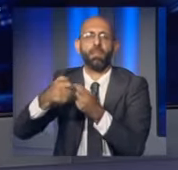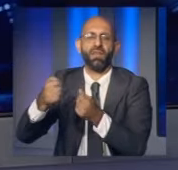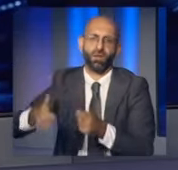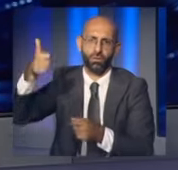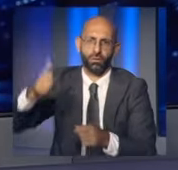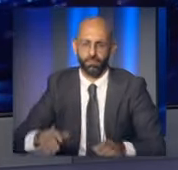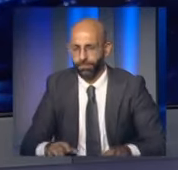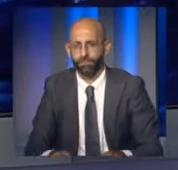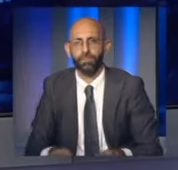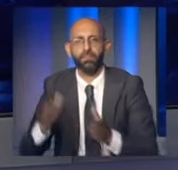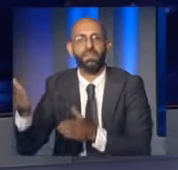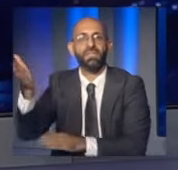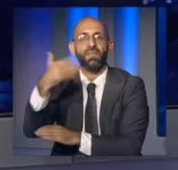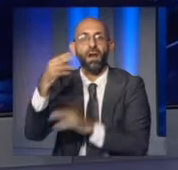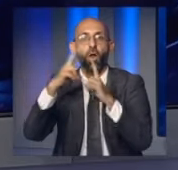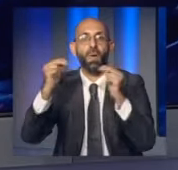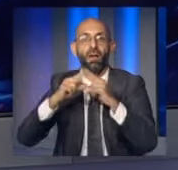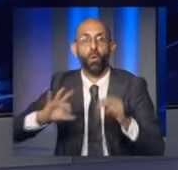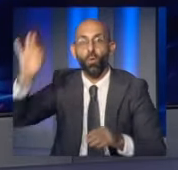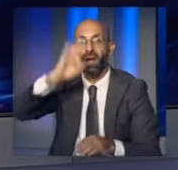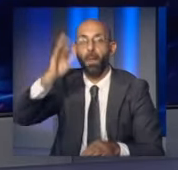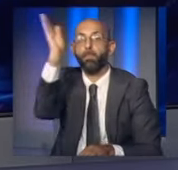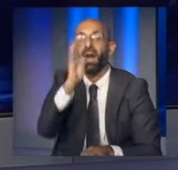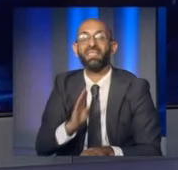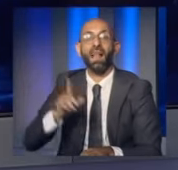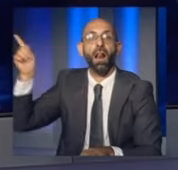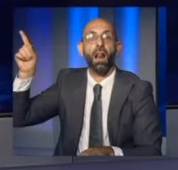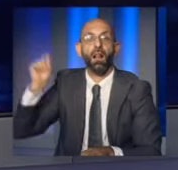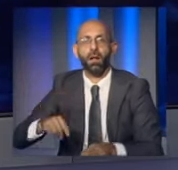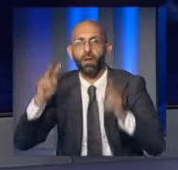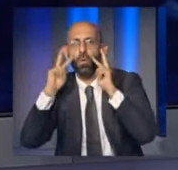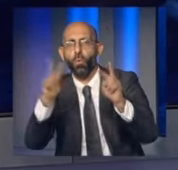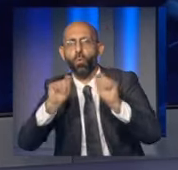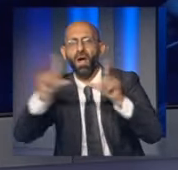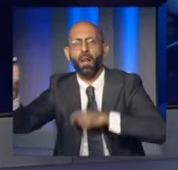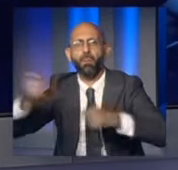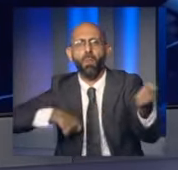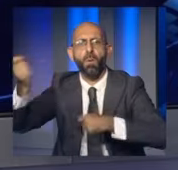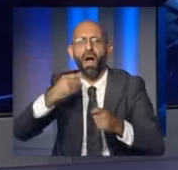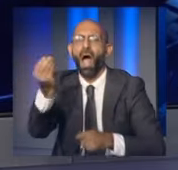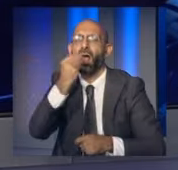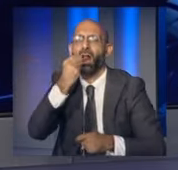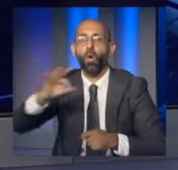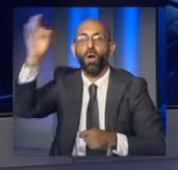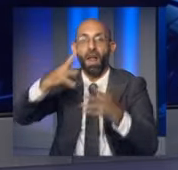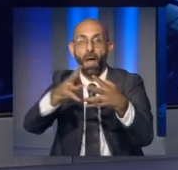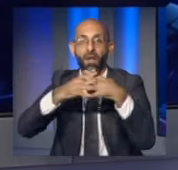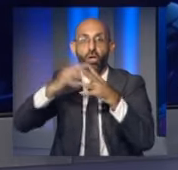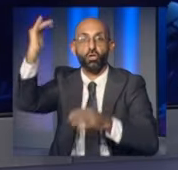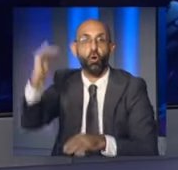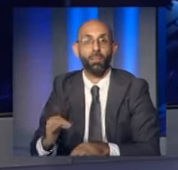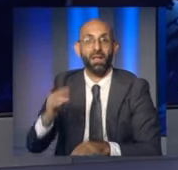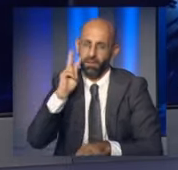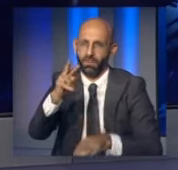المردى. سفارة لبنان في البرازيل تنظم جناح لبنان في أكبر معرض لمنتجات غذائية في أمريكا الجنوبية